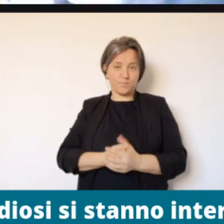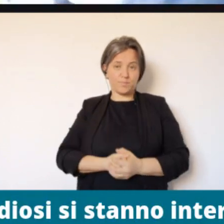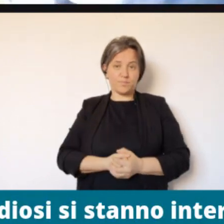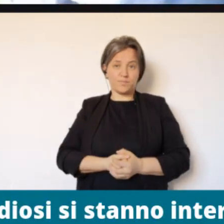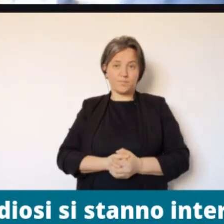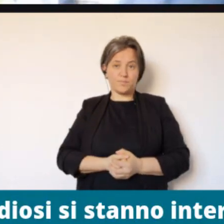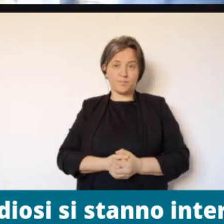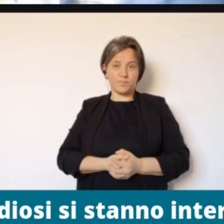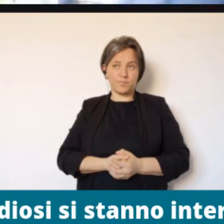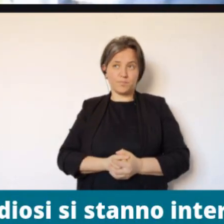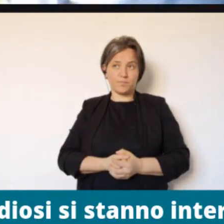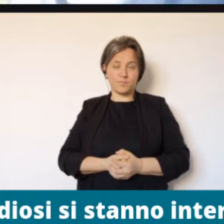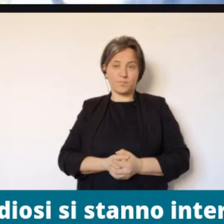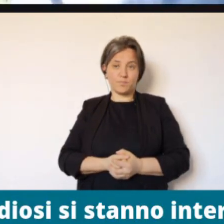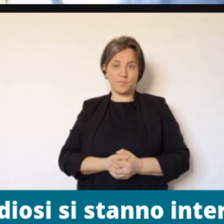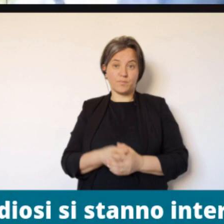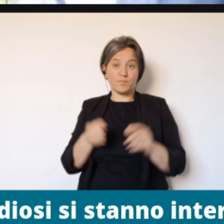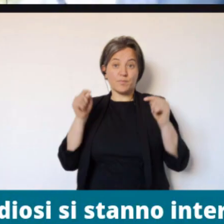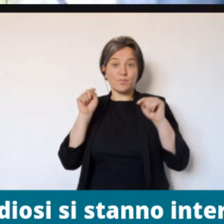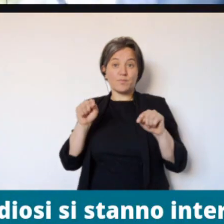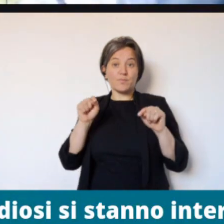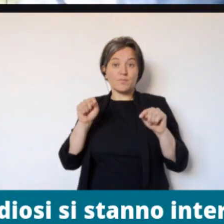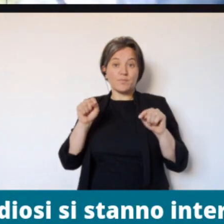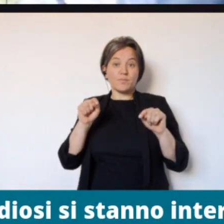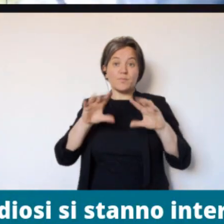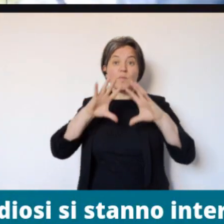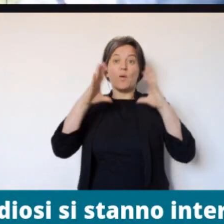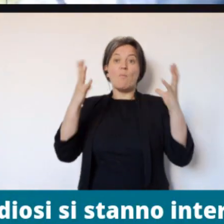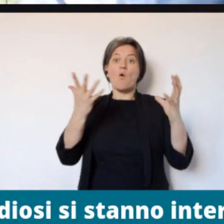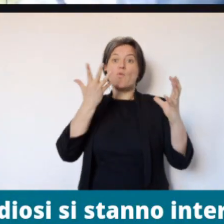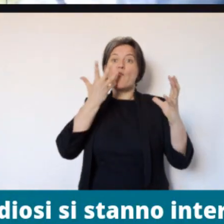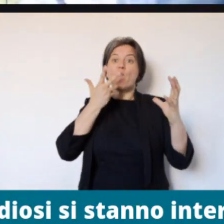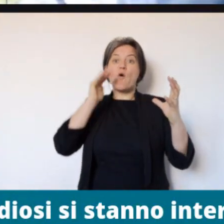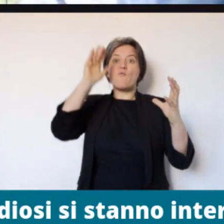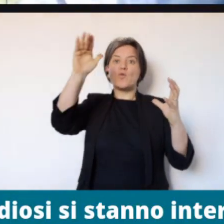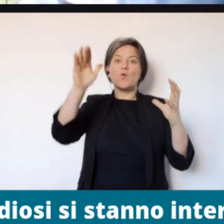non rispondono a qual è il mondo che vogliamo.